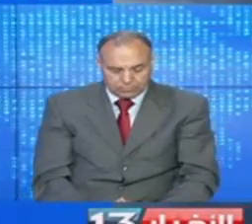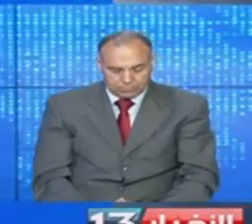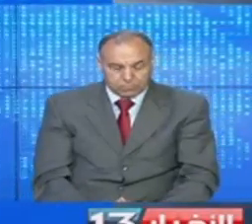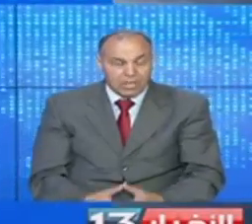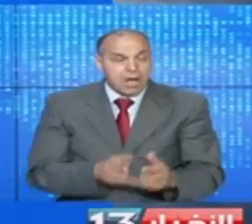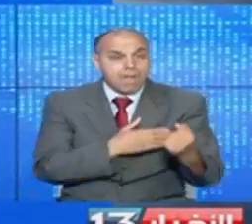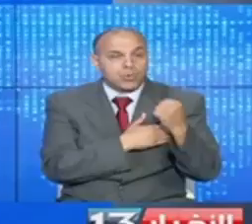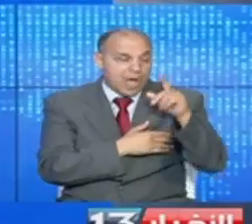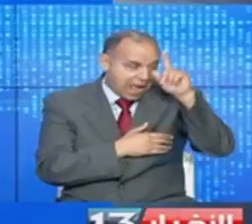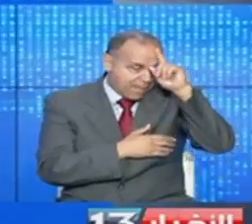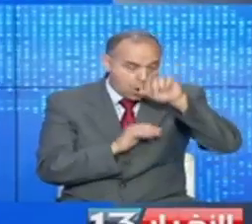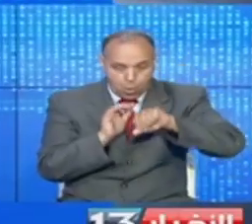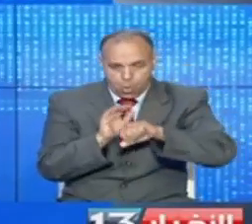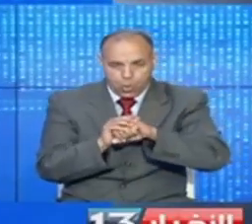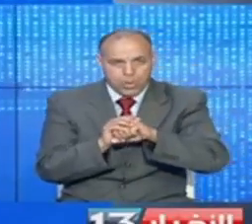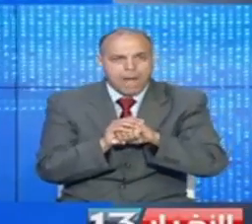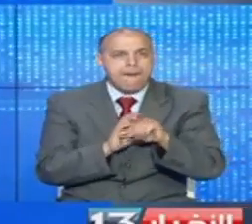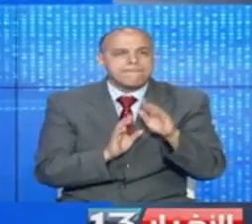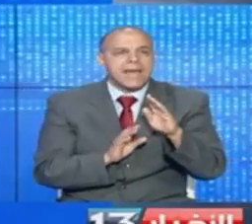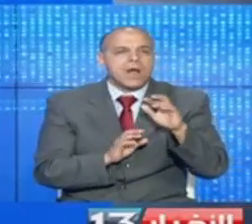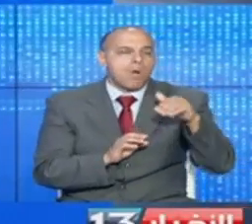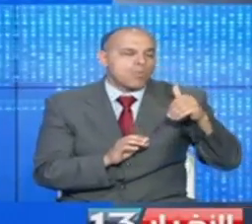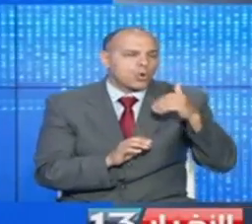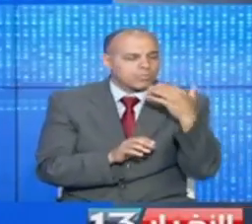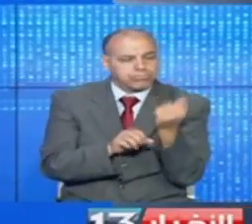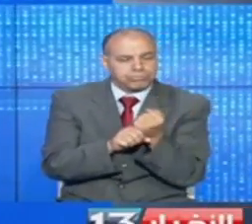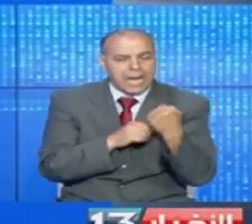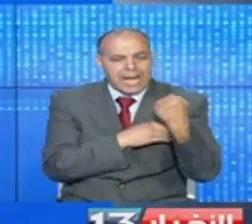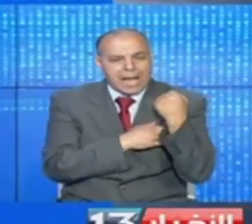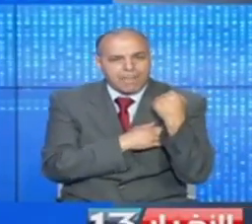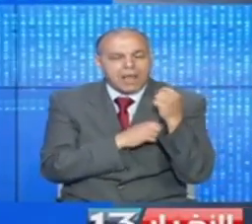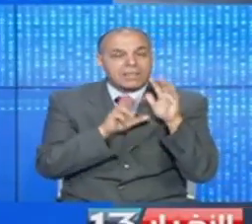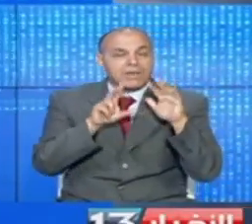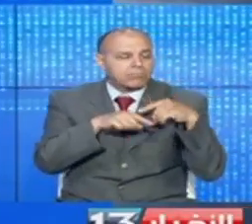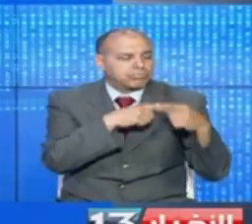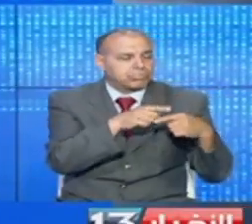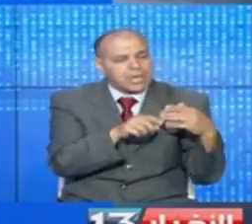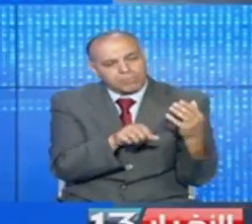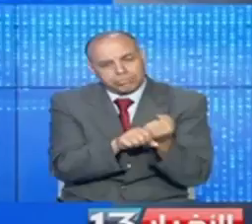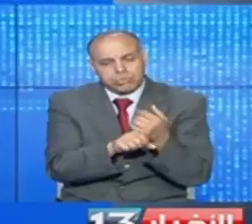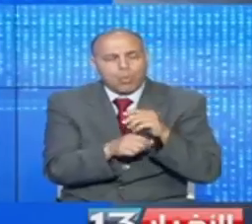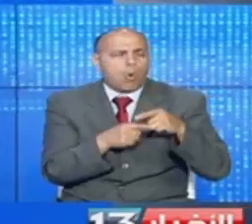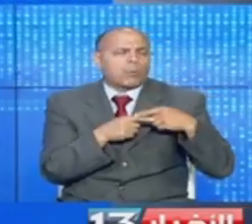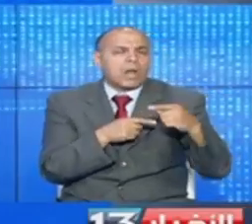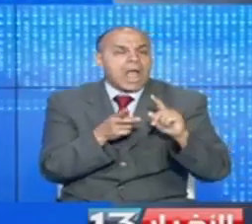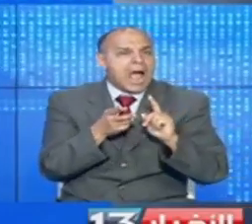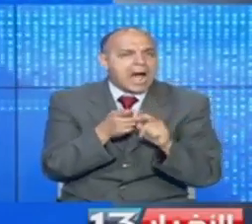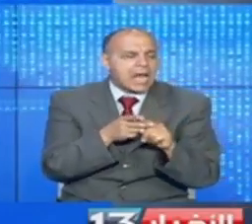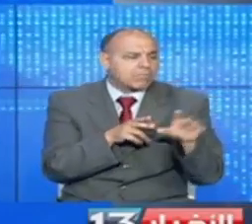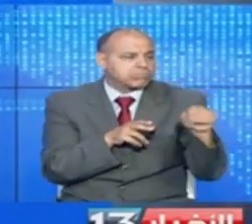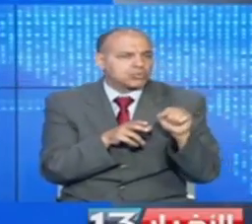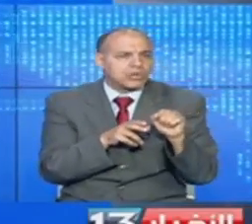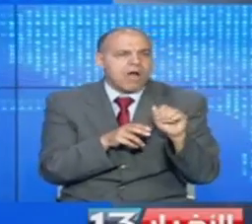وفي البطولة الألمانية لكرة القدم، أكد بايرن ميونخ جدارته بالفوز باللقب للمرة الثامنة على التوالي بتحقيق فوز عريض على